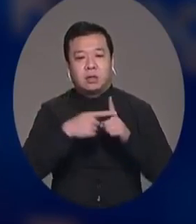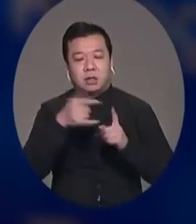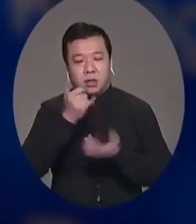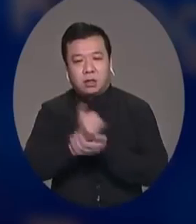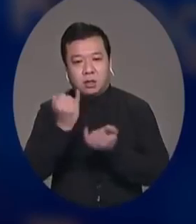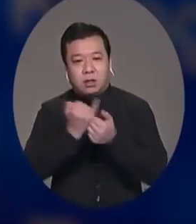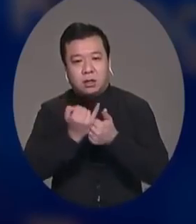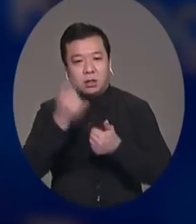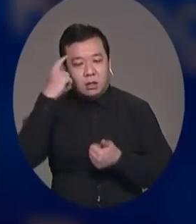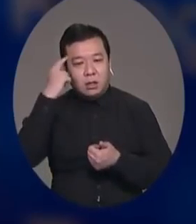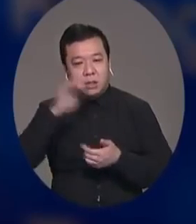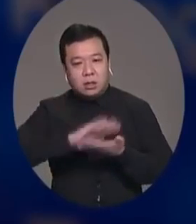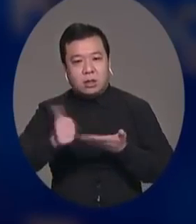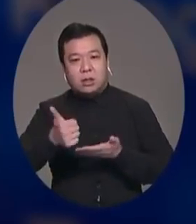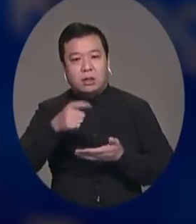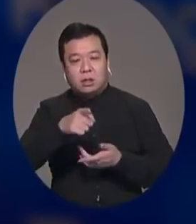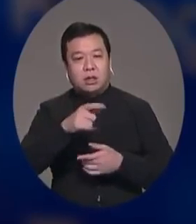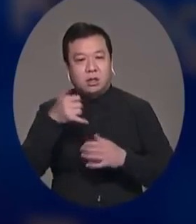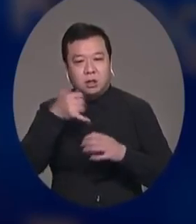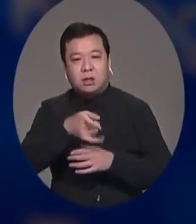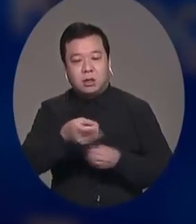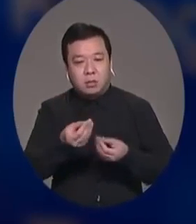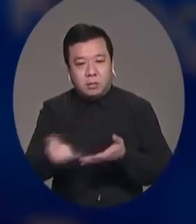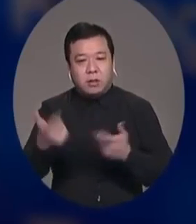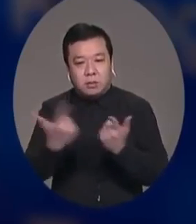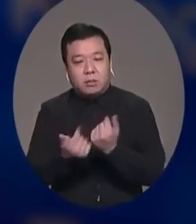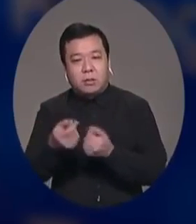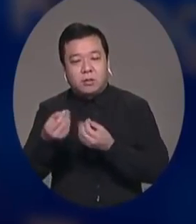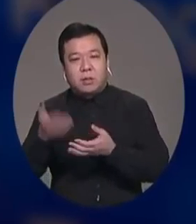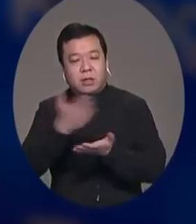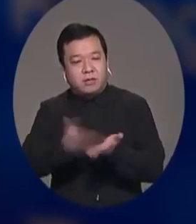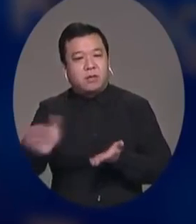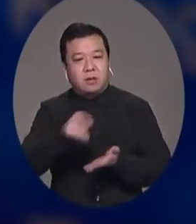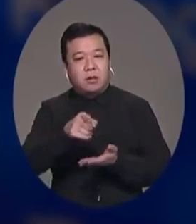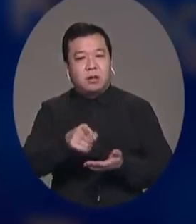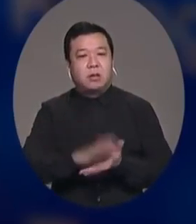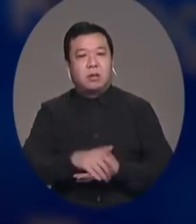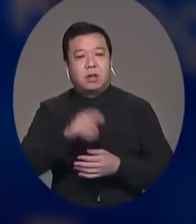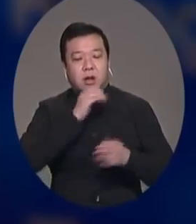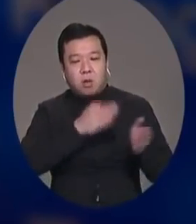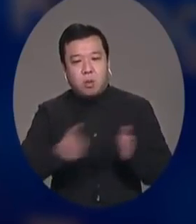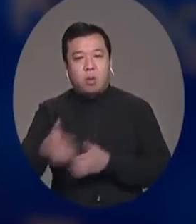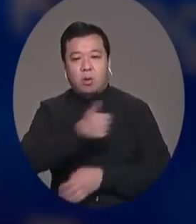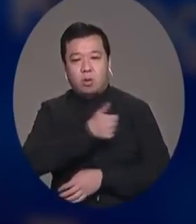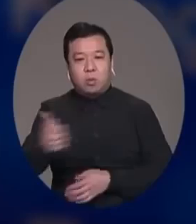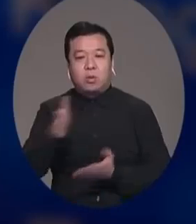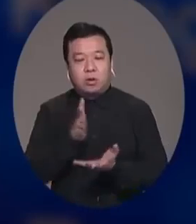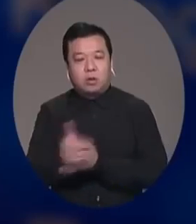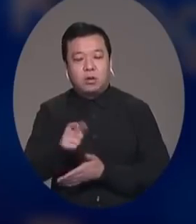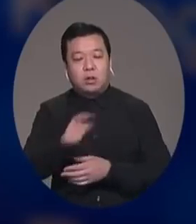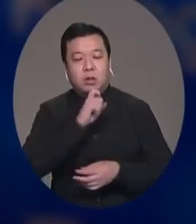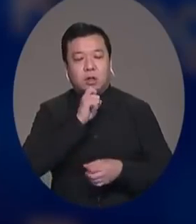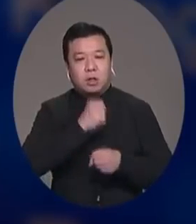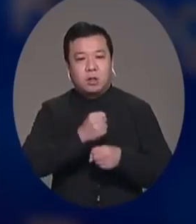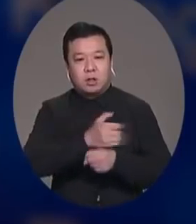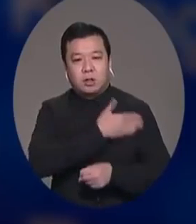知清除行动，主动让出场地配合清除，整个行动过程十分顺利。有工作人员说，